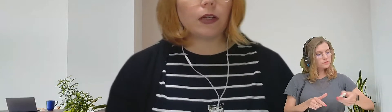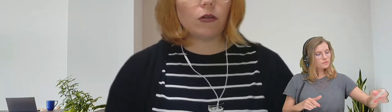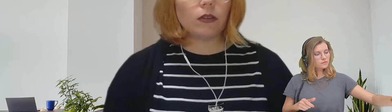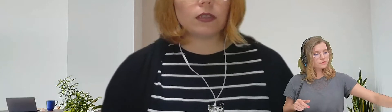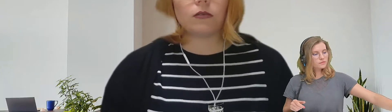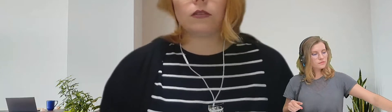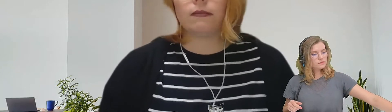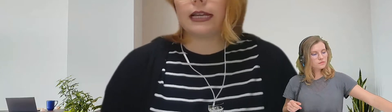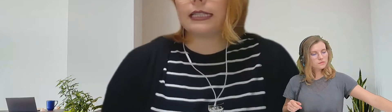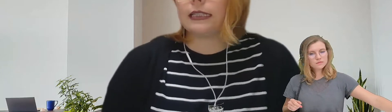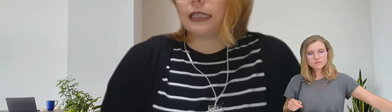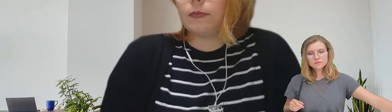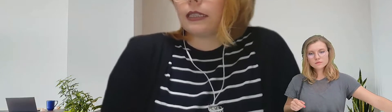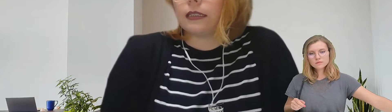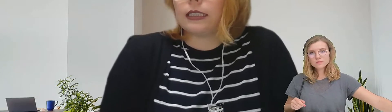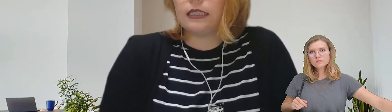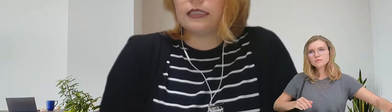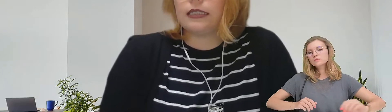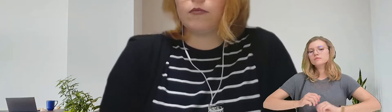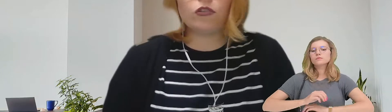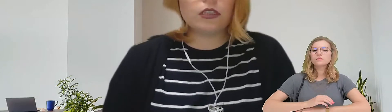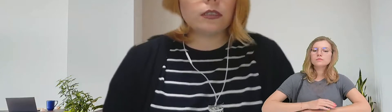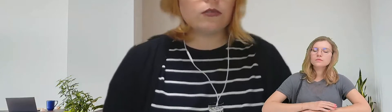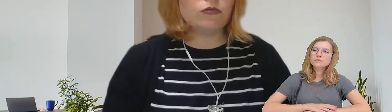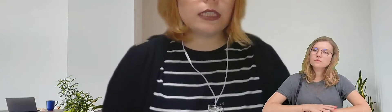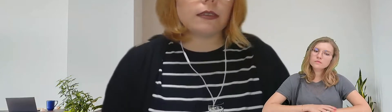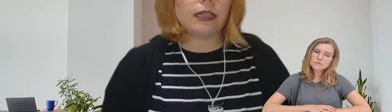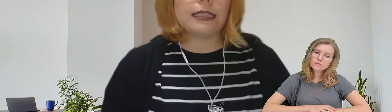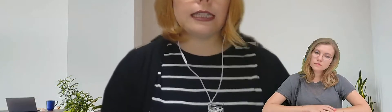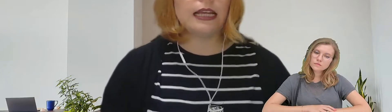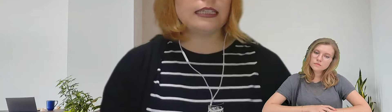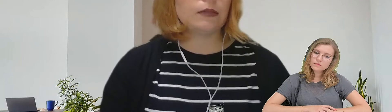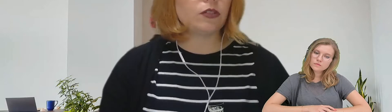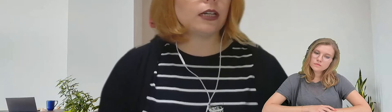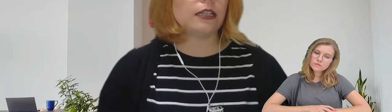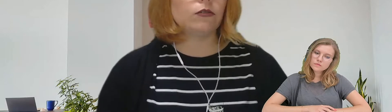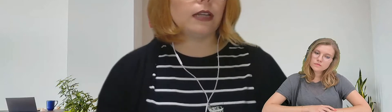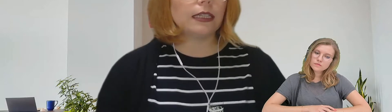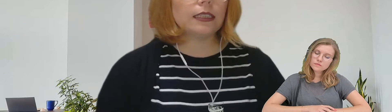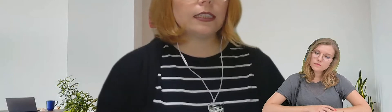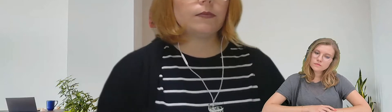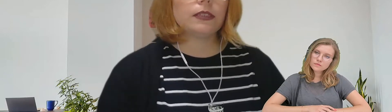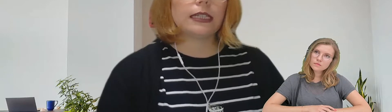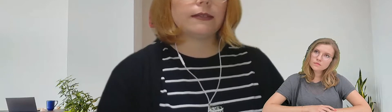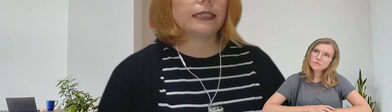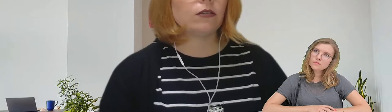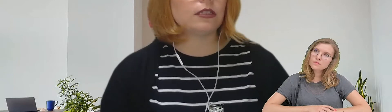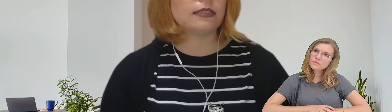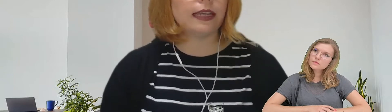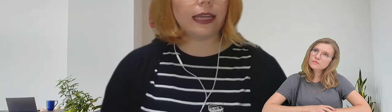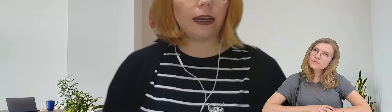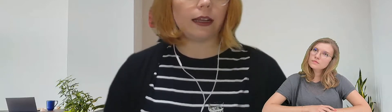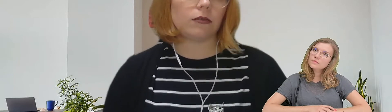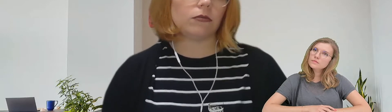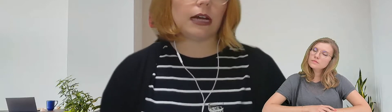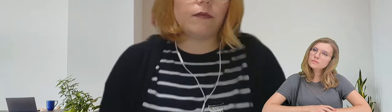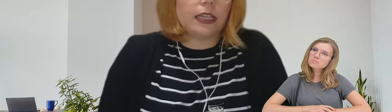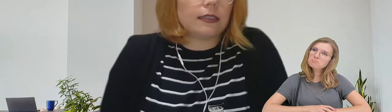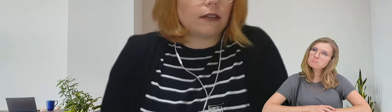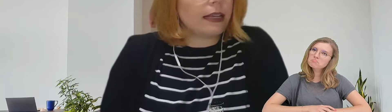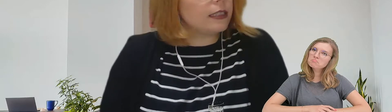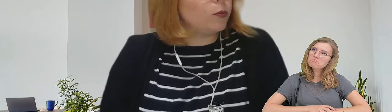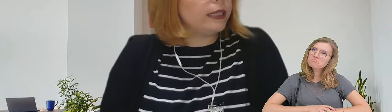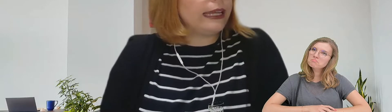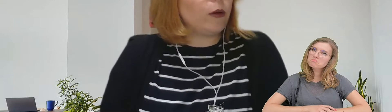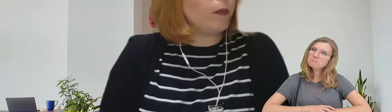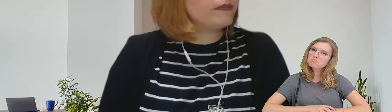nachher abgelöst. Und zwar gibt's die Emojis, die du jetzt auch kennst, die gibt's noch gar nicht so lange. Die gibt's seit 2010. Also haben wir